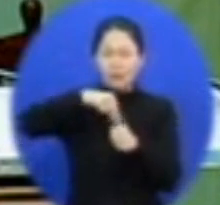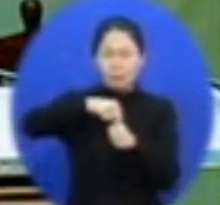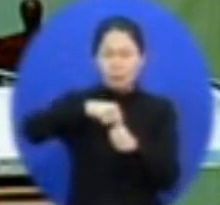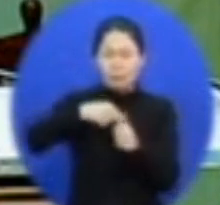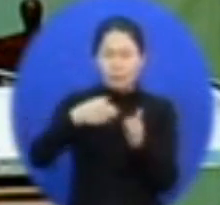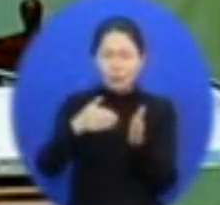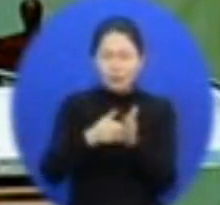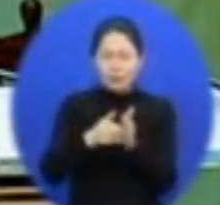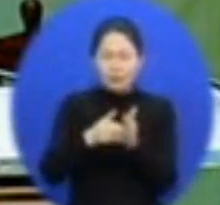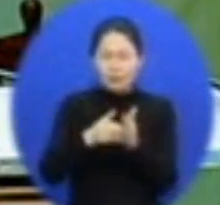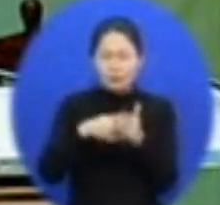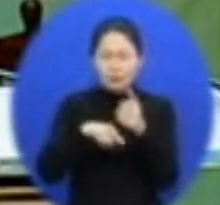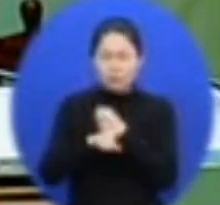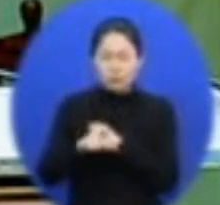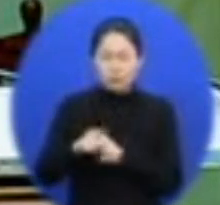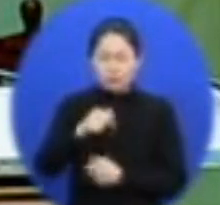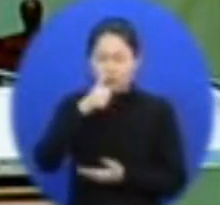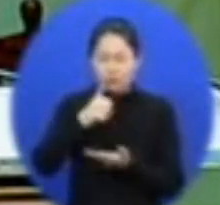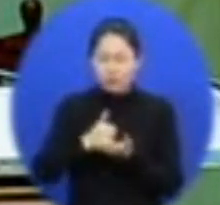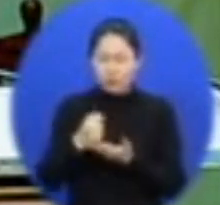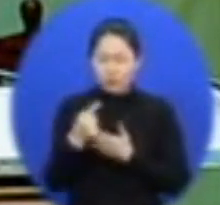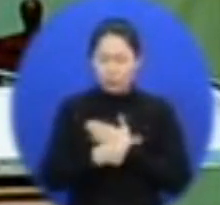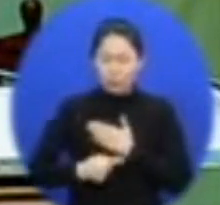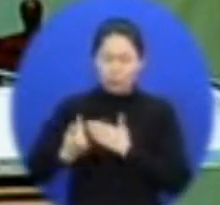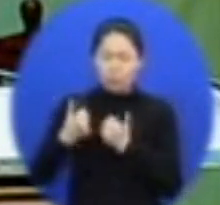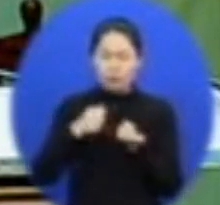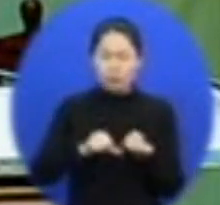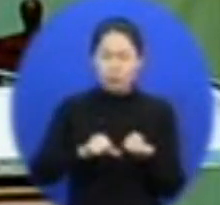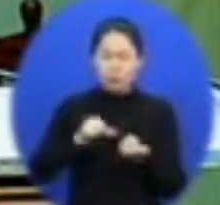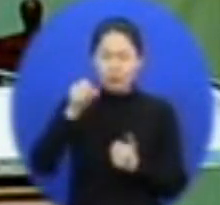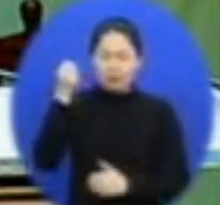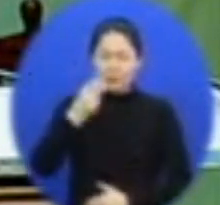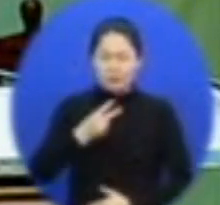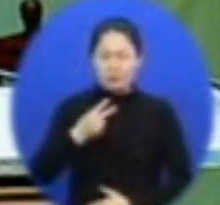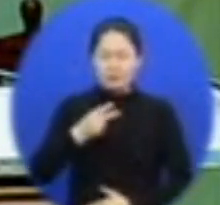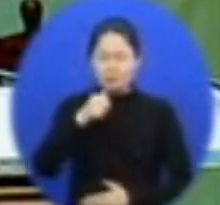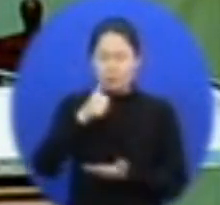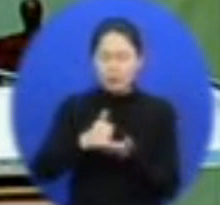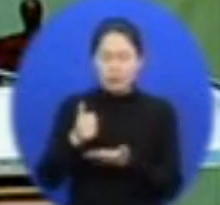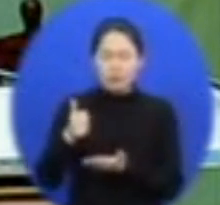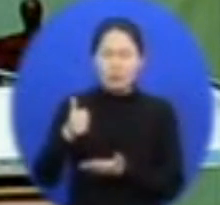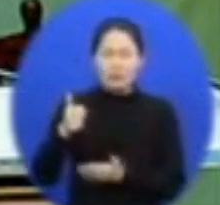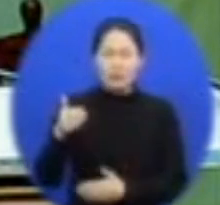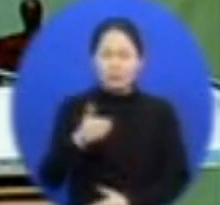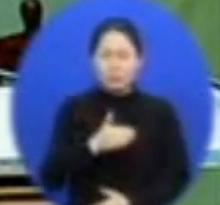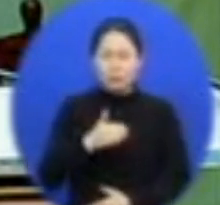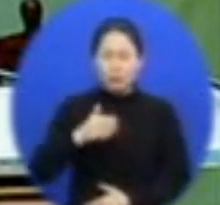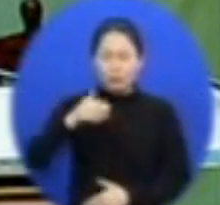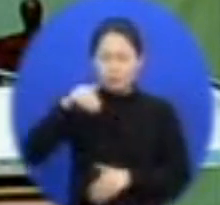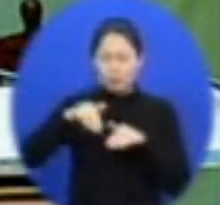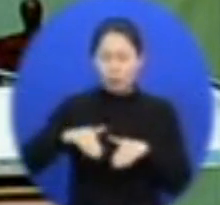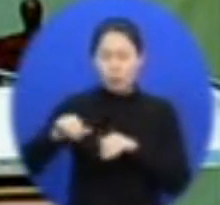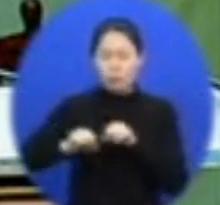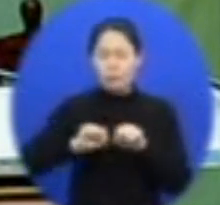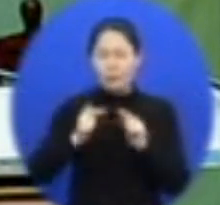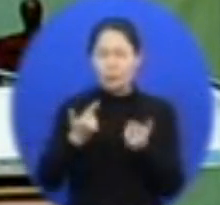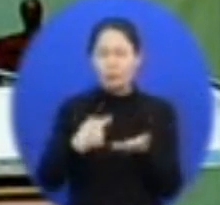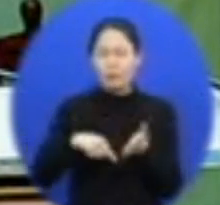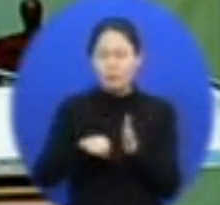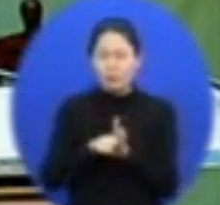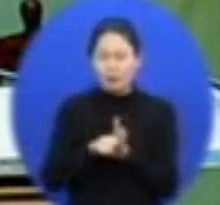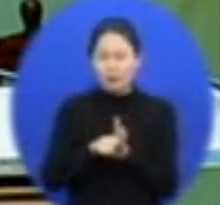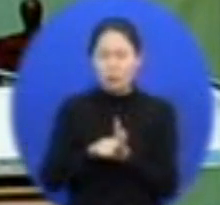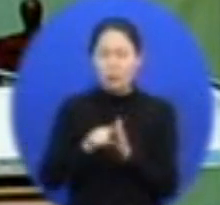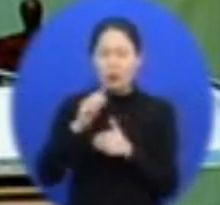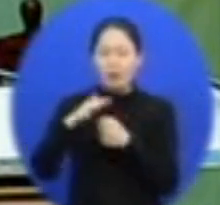몸이 죽어 다시는 우리가 죄에게 종 노릇 하지 아니하려 함이니 이게 하나님의 목적 입니다